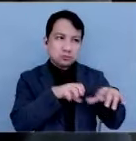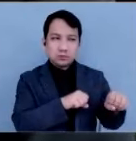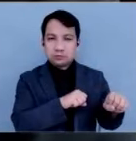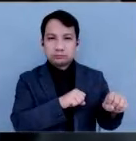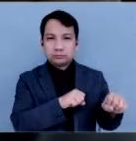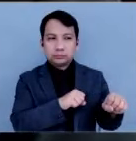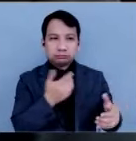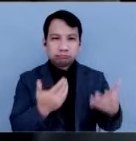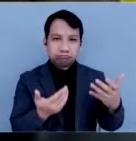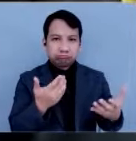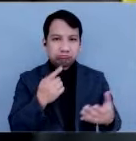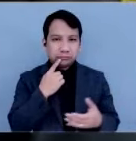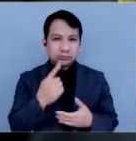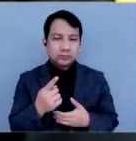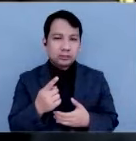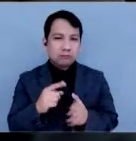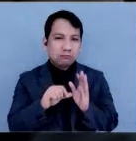nila